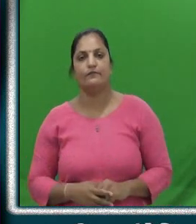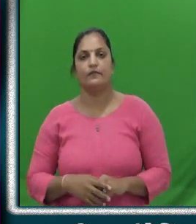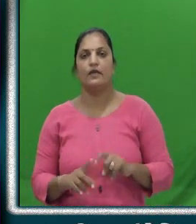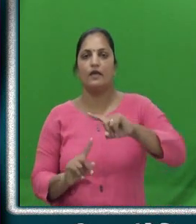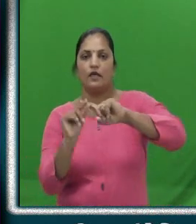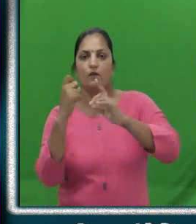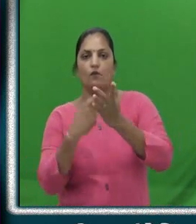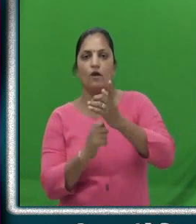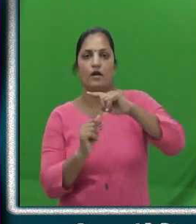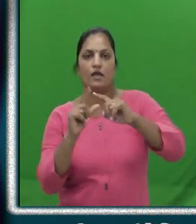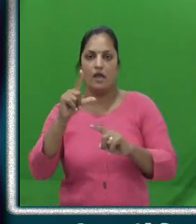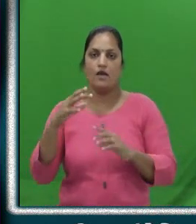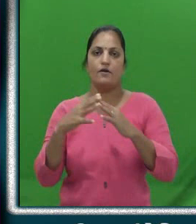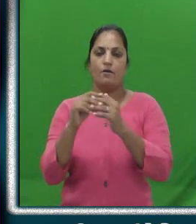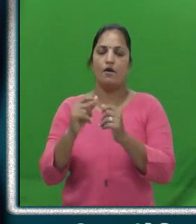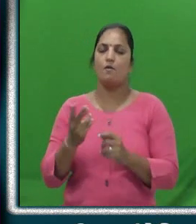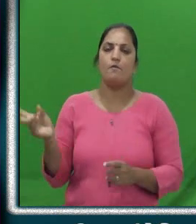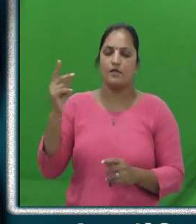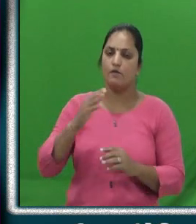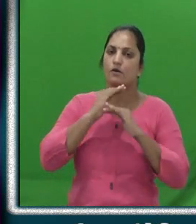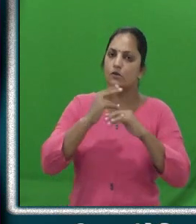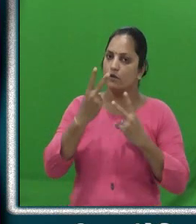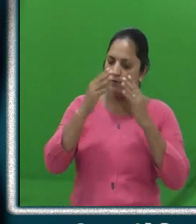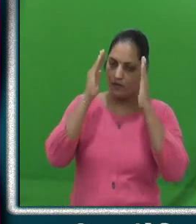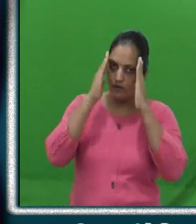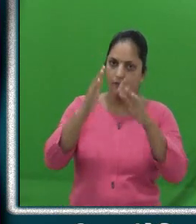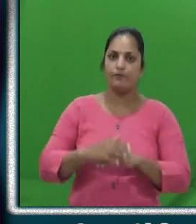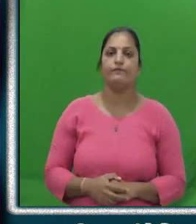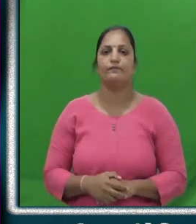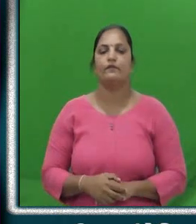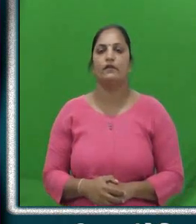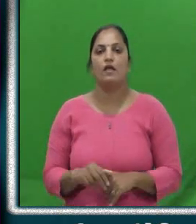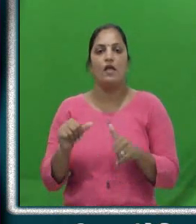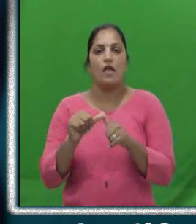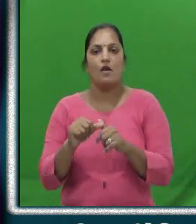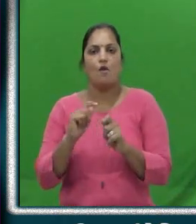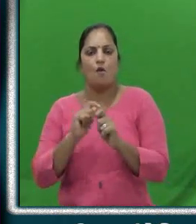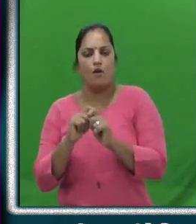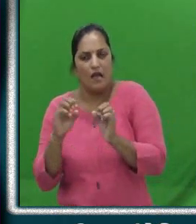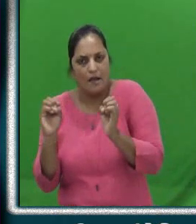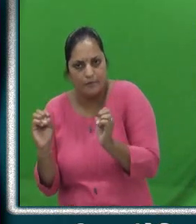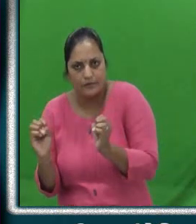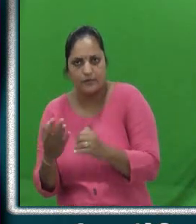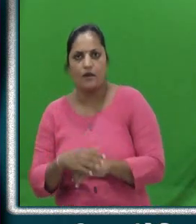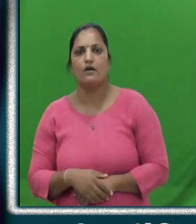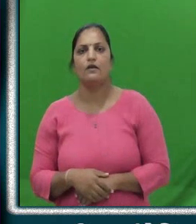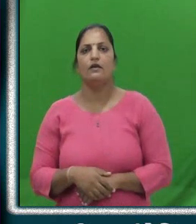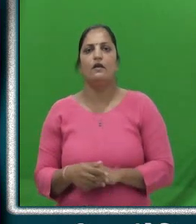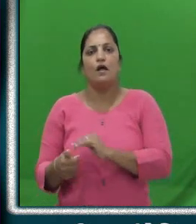જવાબ, ફરીથી વિદ્યાર્થીઓ ધ્યાન આપજો, અરુણ સ્ટાર્ટેડ હિઝ કેમ્પેન